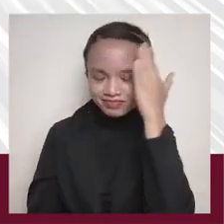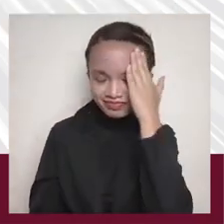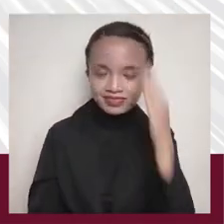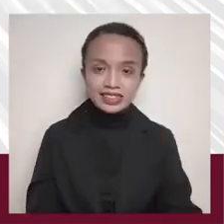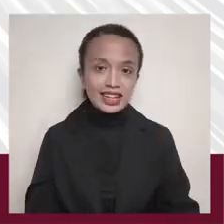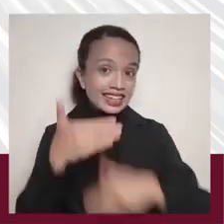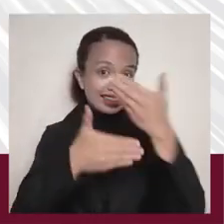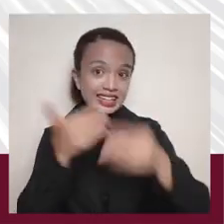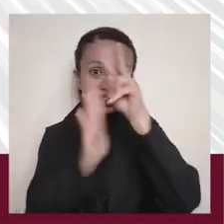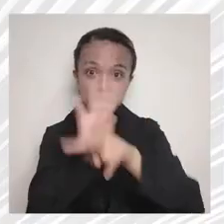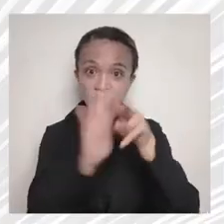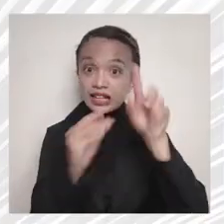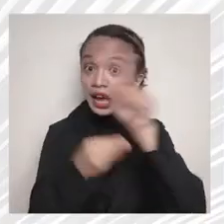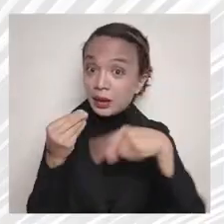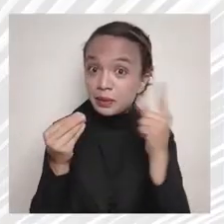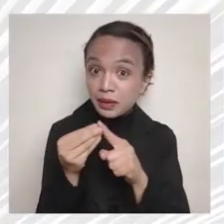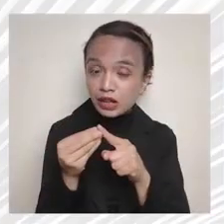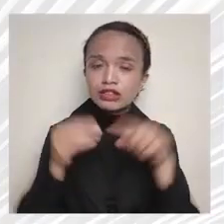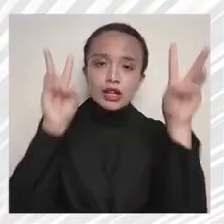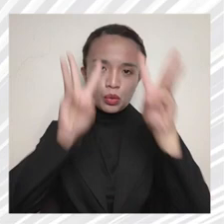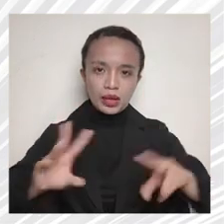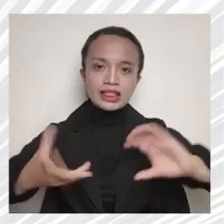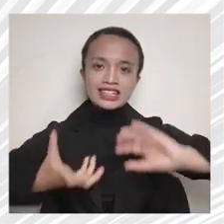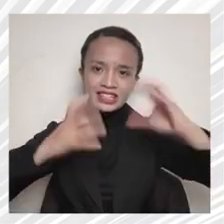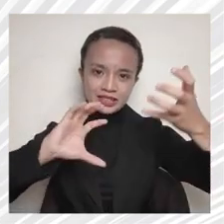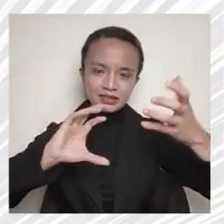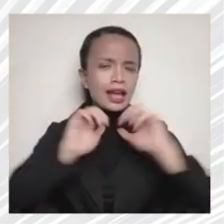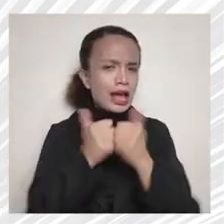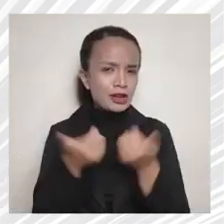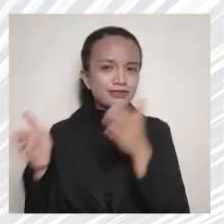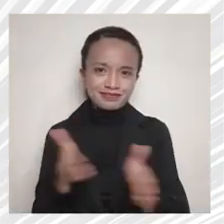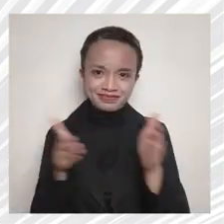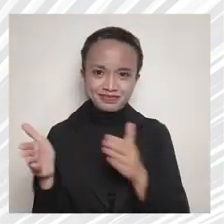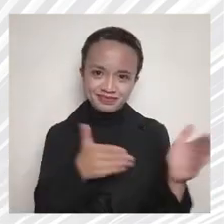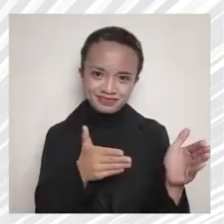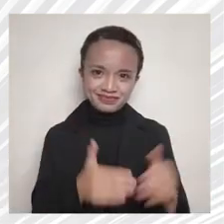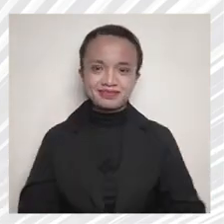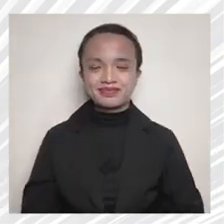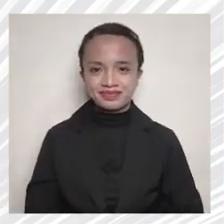At ang susunod na video naman natin ay tungkol sa climate change at kahandaan.